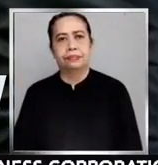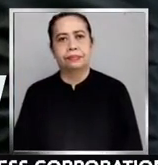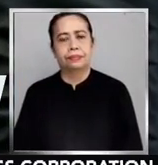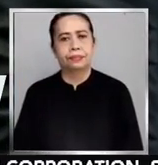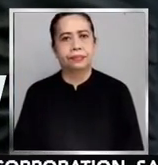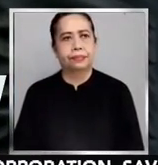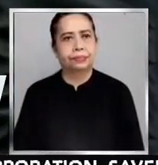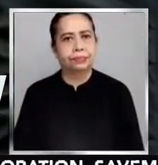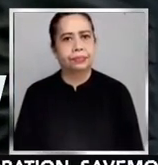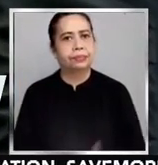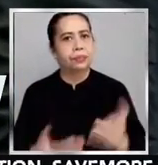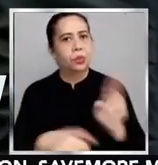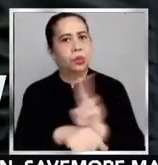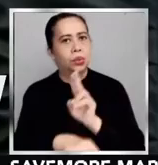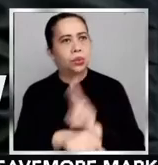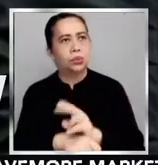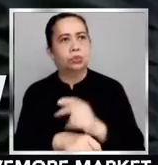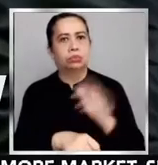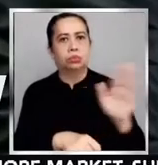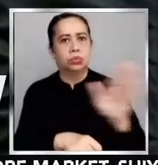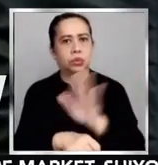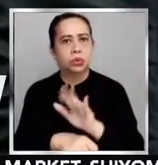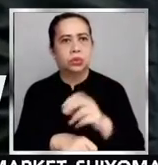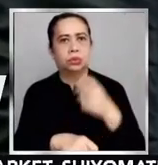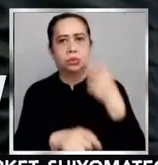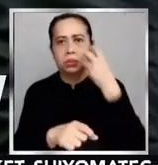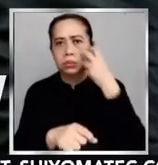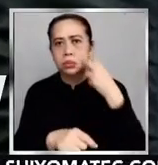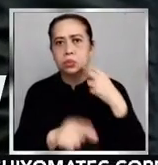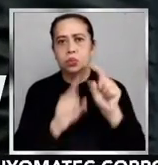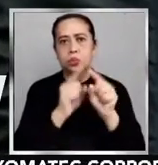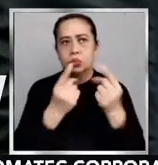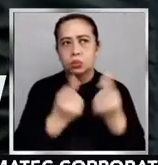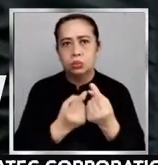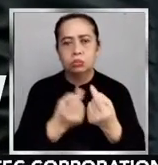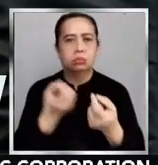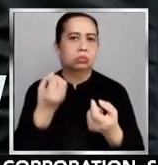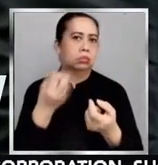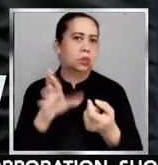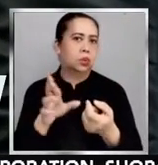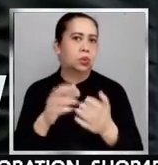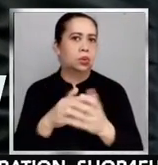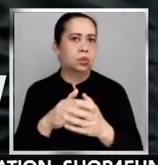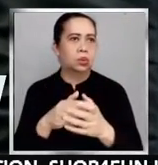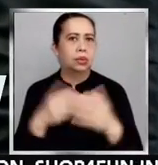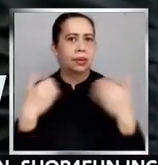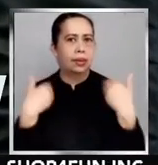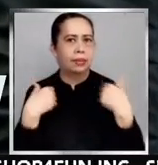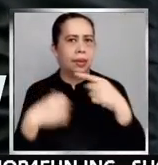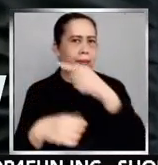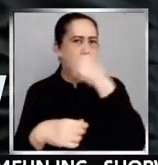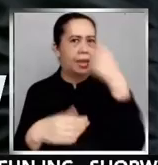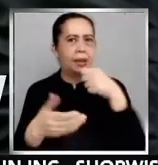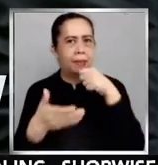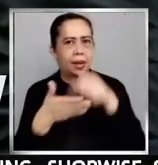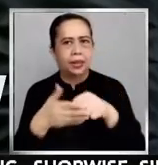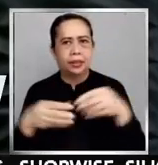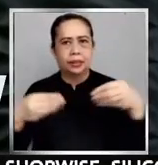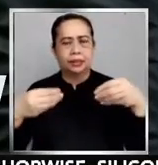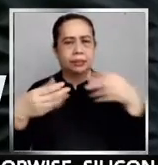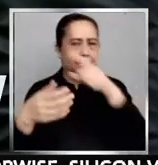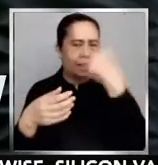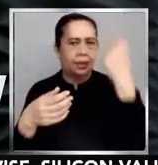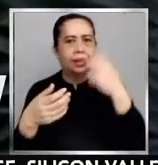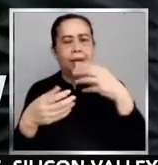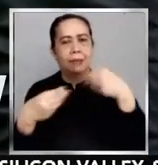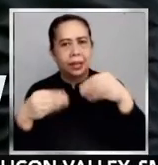use for their syndicate or they will engage in a black market selling of these firearms